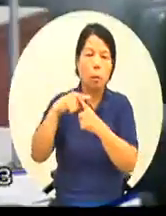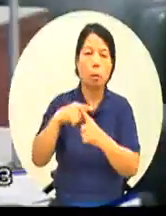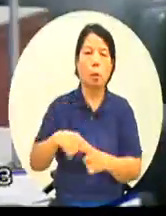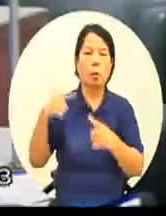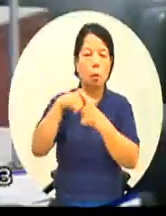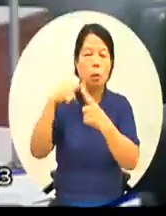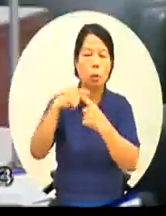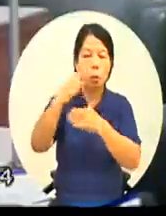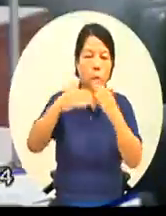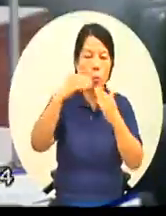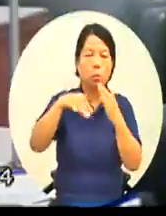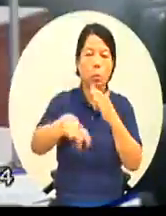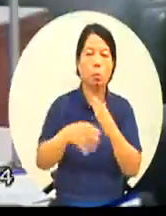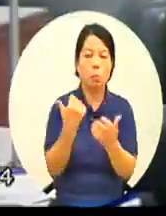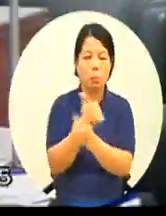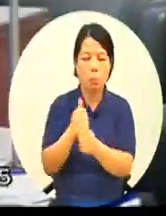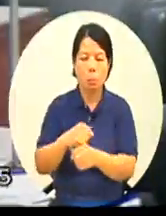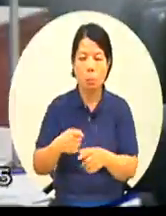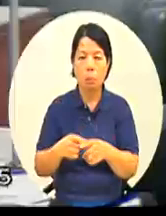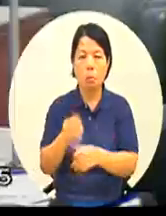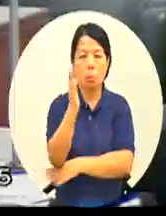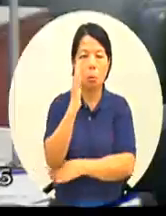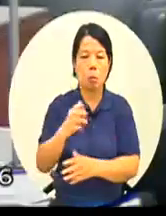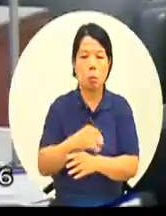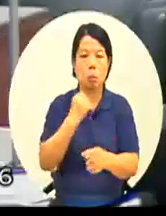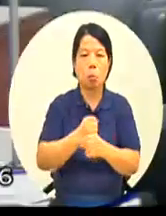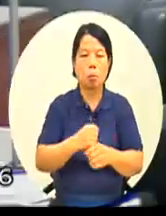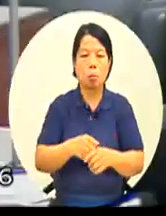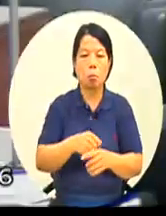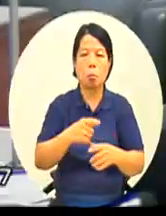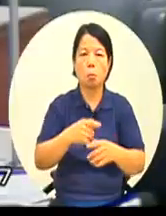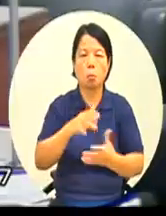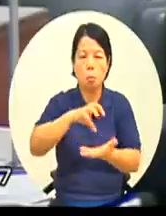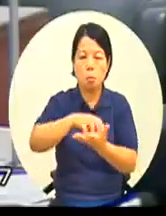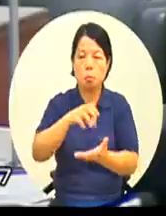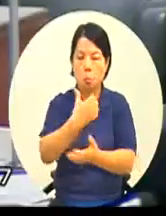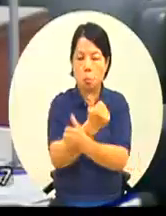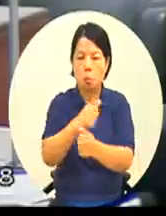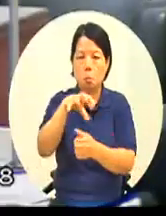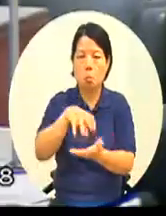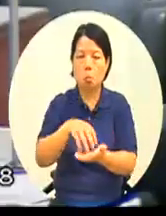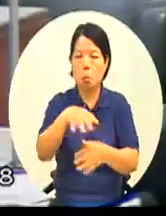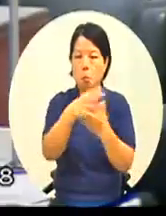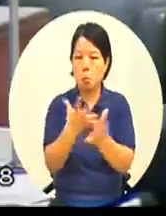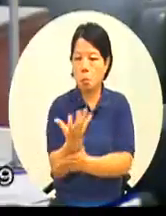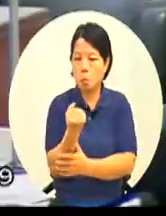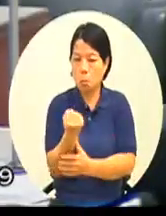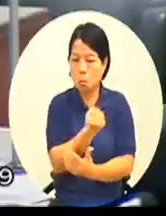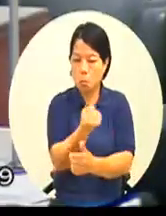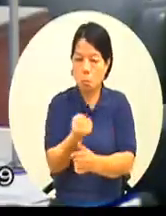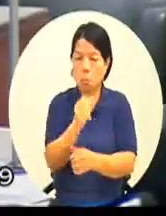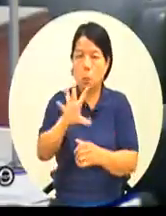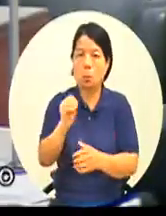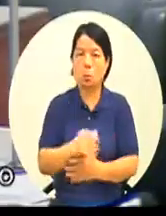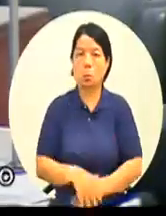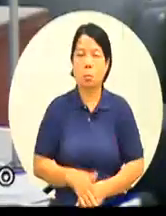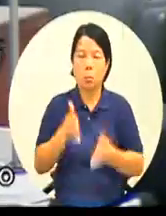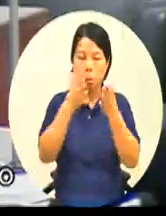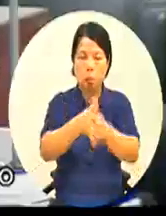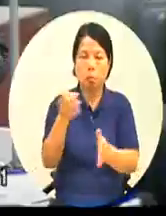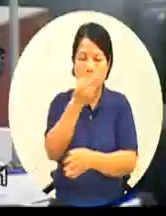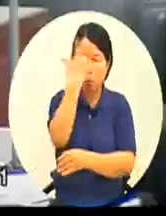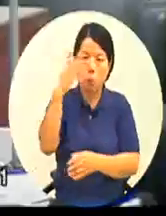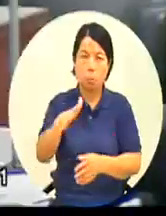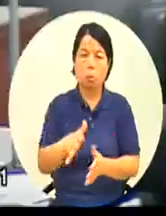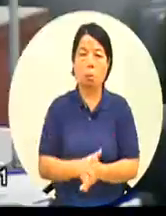等等，那他们没有办法就业的原因到底是什么？我们有没有掌握？好，那青年就业再来，针对青年，我们